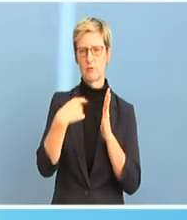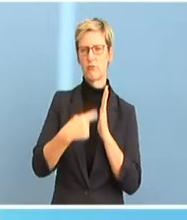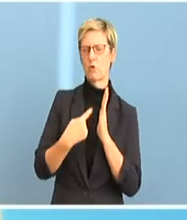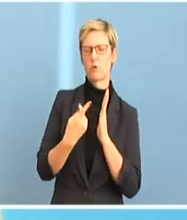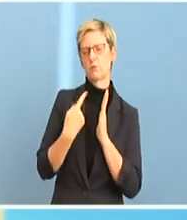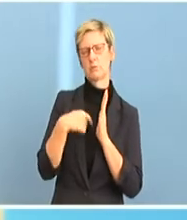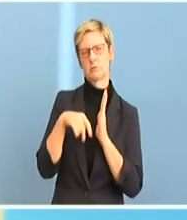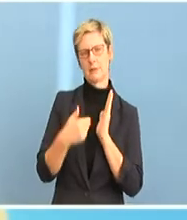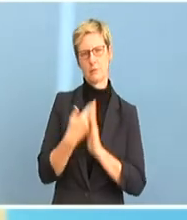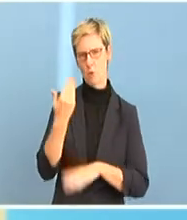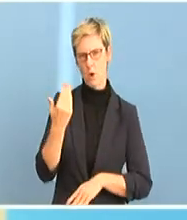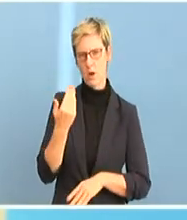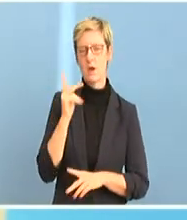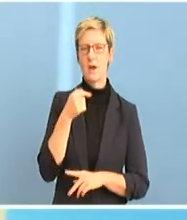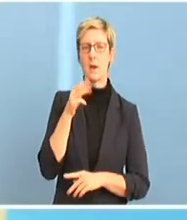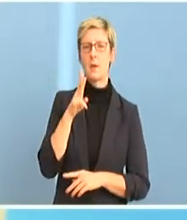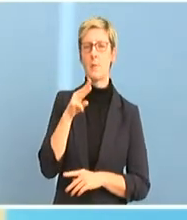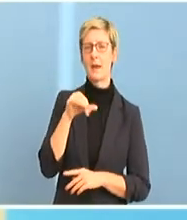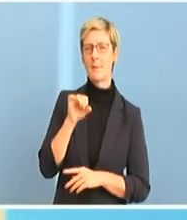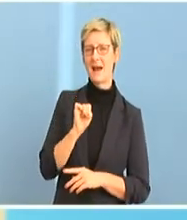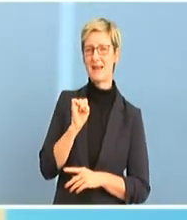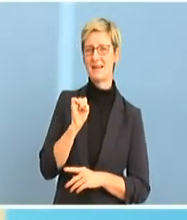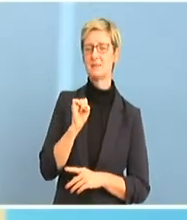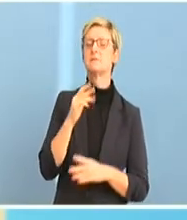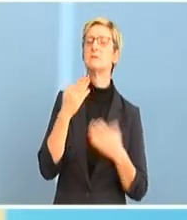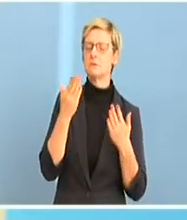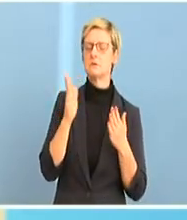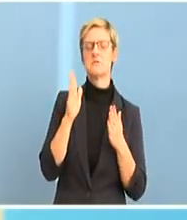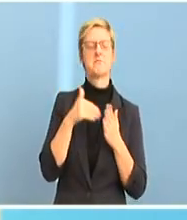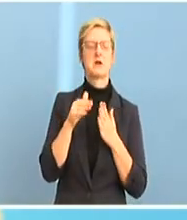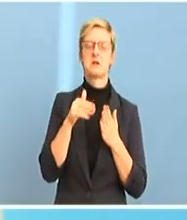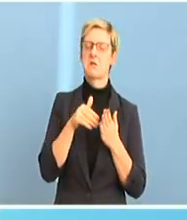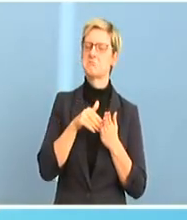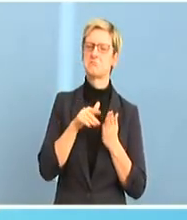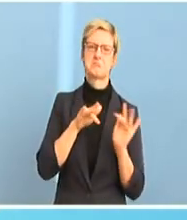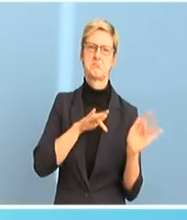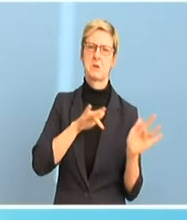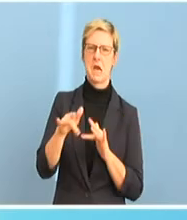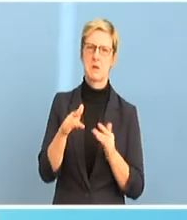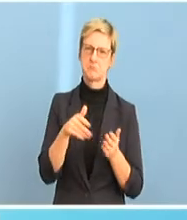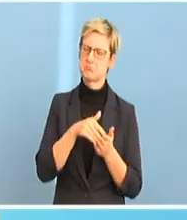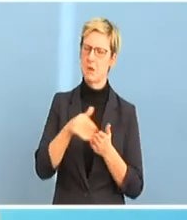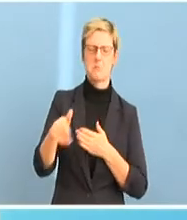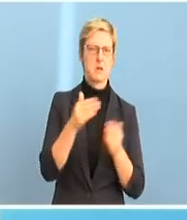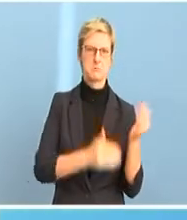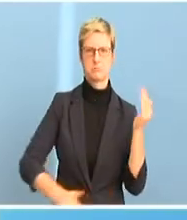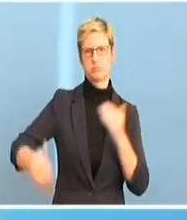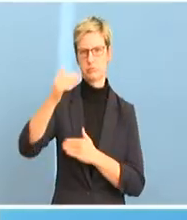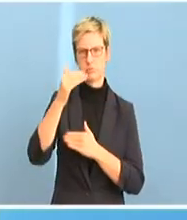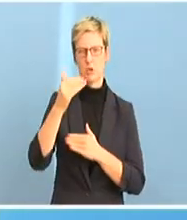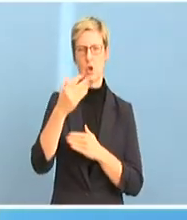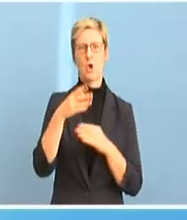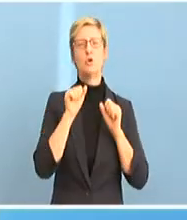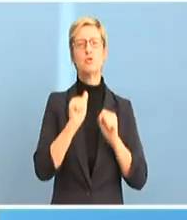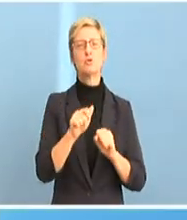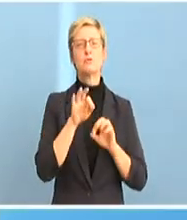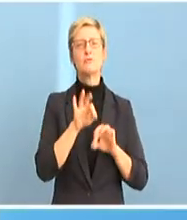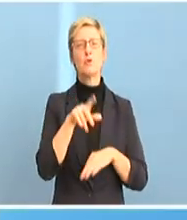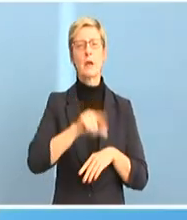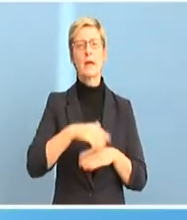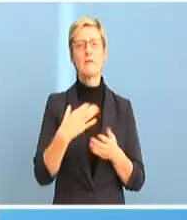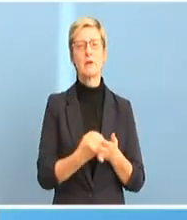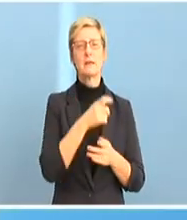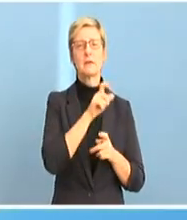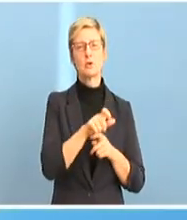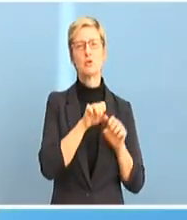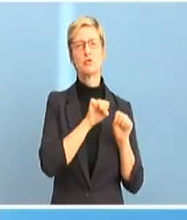BMAS lehnt eine solche Anhebung weiterhin ab. Für uns steht der soziale Schutz von Geringverdienenden im Vordergrund, und gerade in